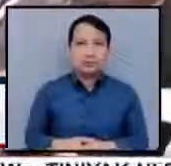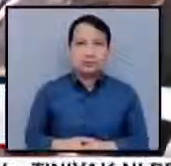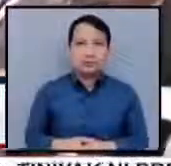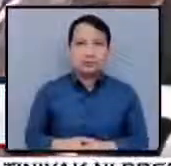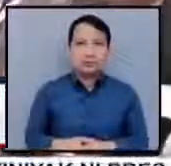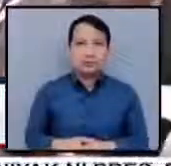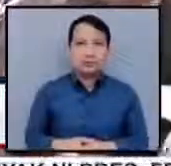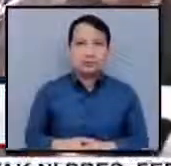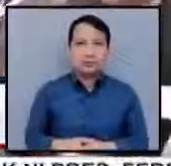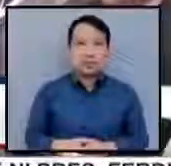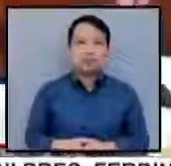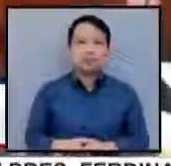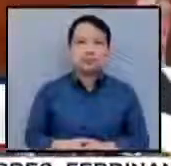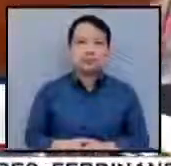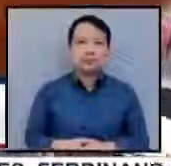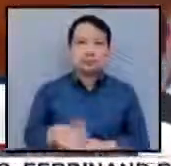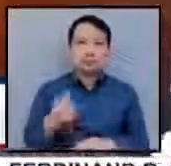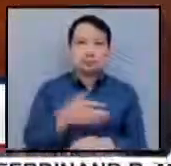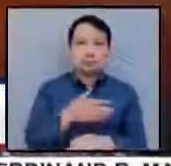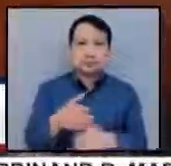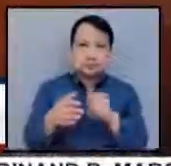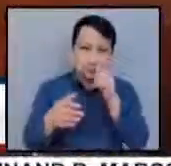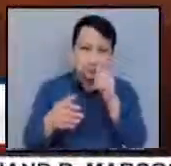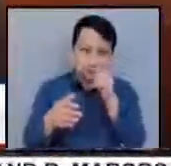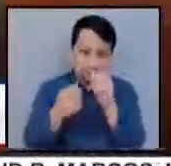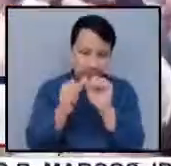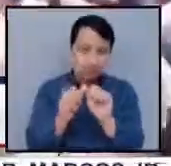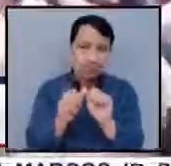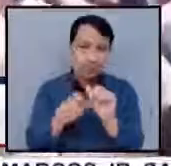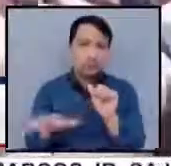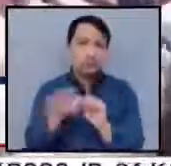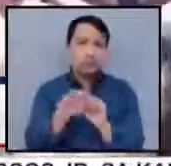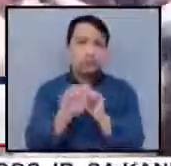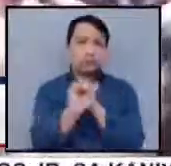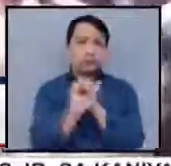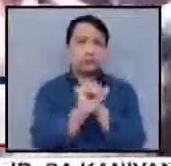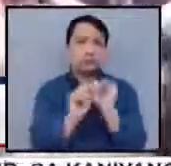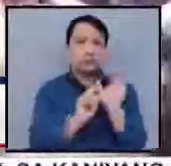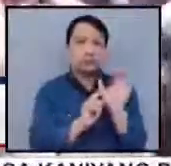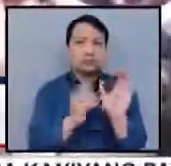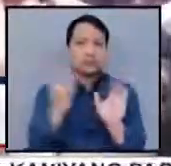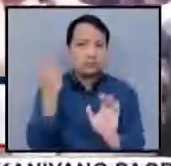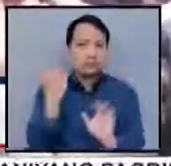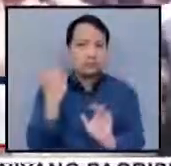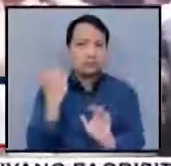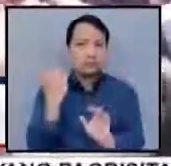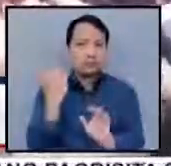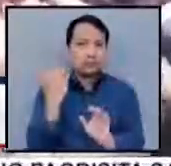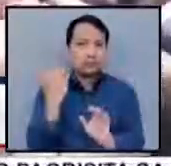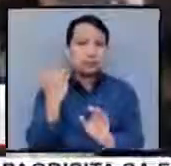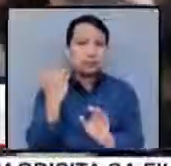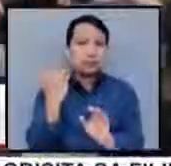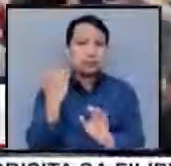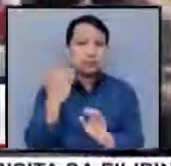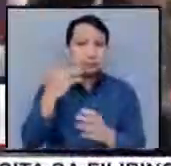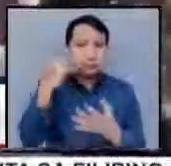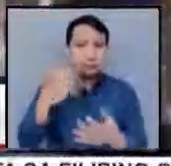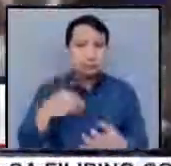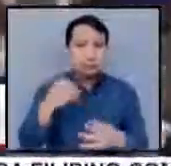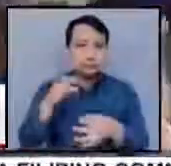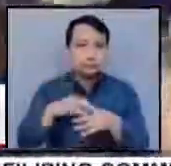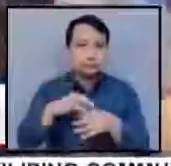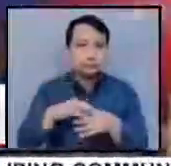Sabay-sabay na inawit ang pamosong kanta na gamit sa campaign ad nito noong nakaraang hatol ng bayan. Basta